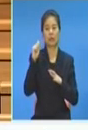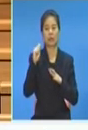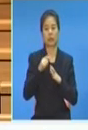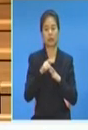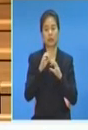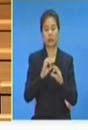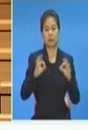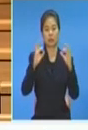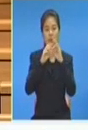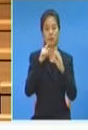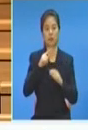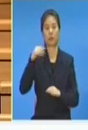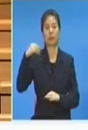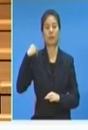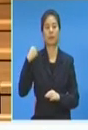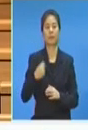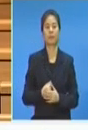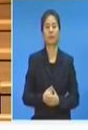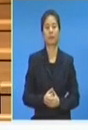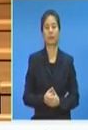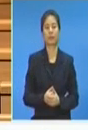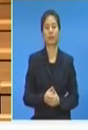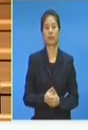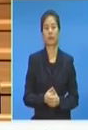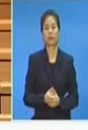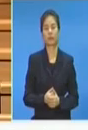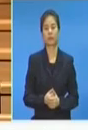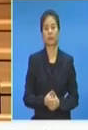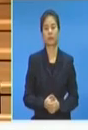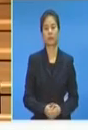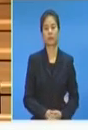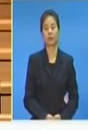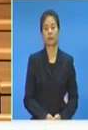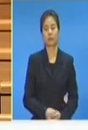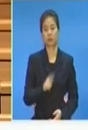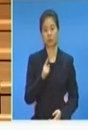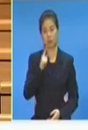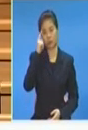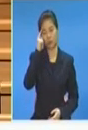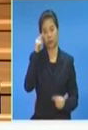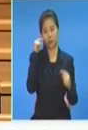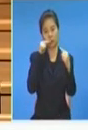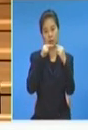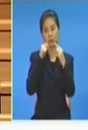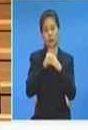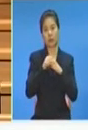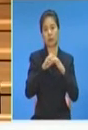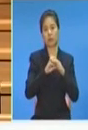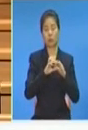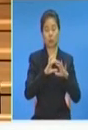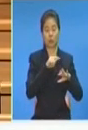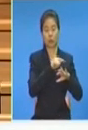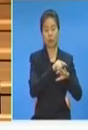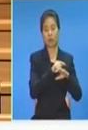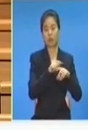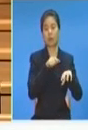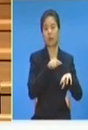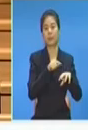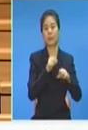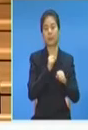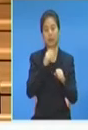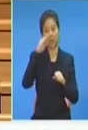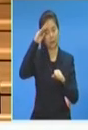ในทุกเรื่องครับต้องเคลื่อนหน่วยงานนิติวิทยาศาสตร์ของตำรวจมาซัพพอร์ตงานพิสูจน์ความ